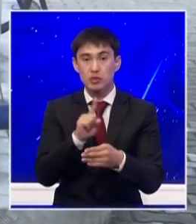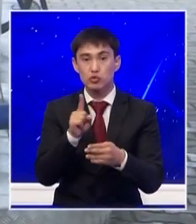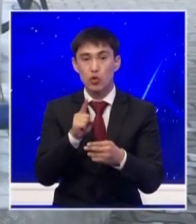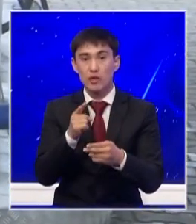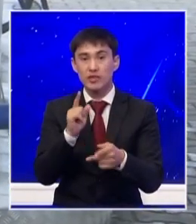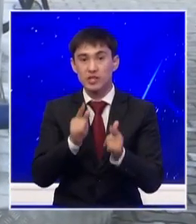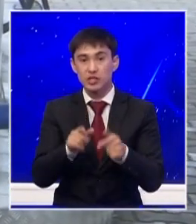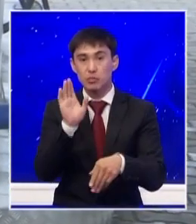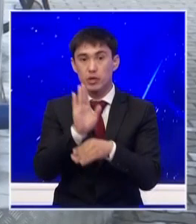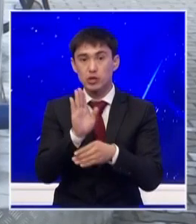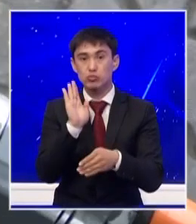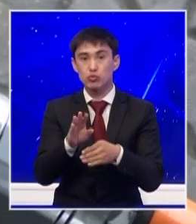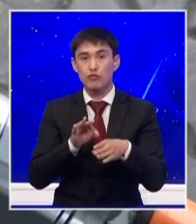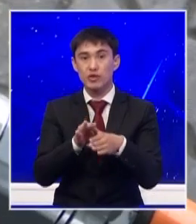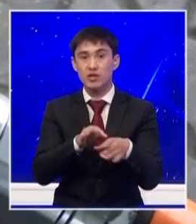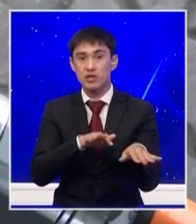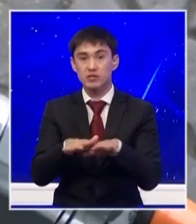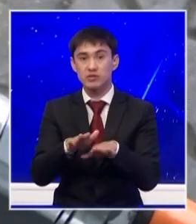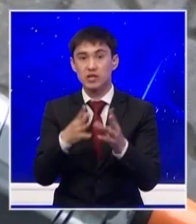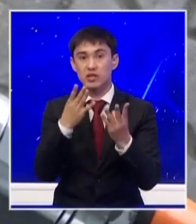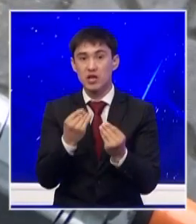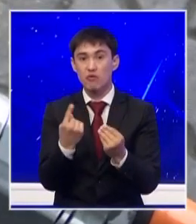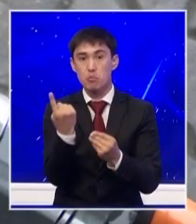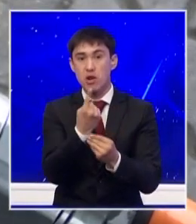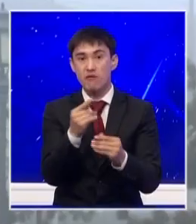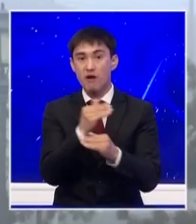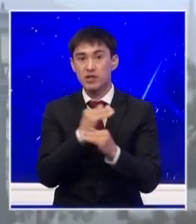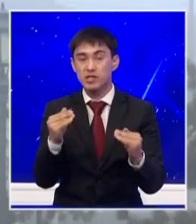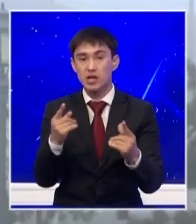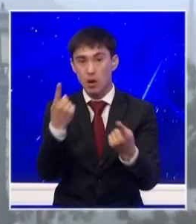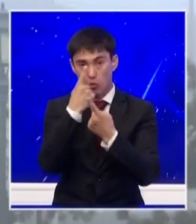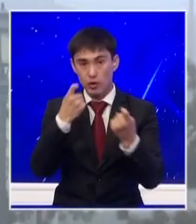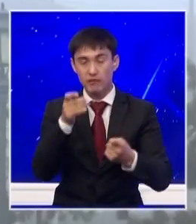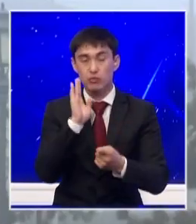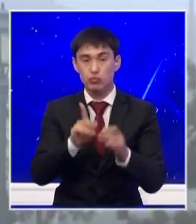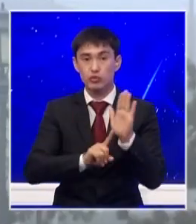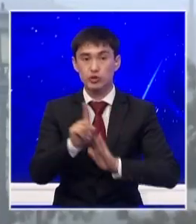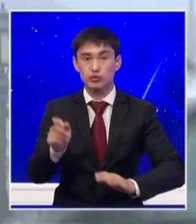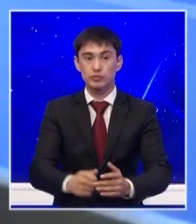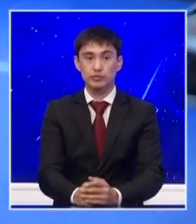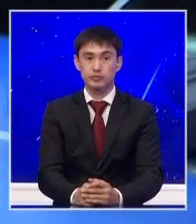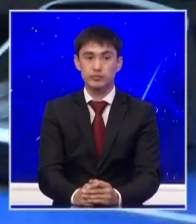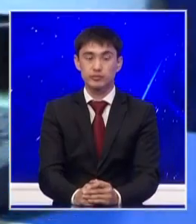отметить настоящий приказ будет введен в действие со дня его первого официального опубликования